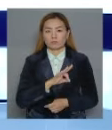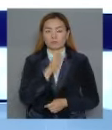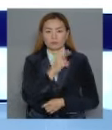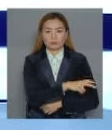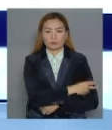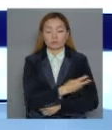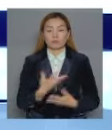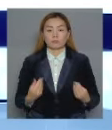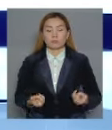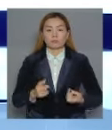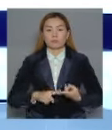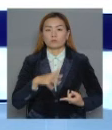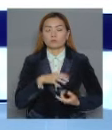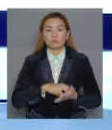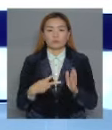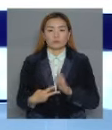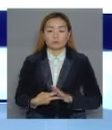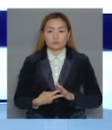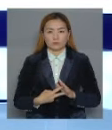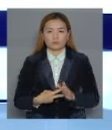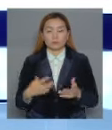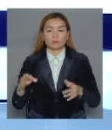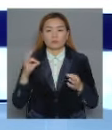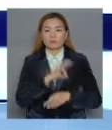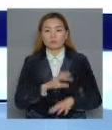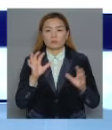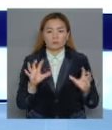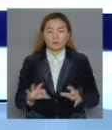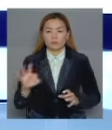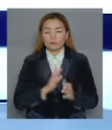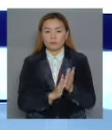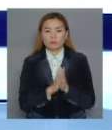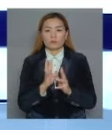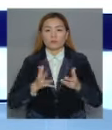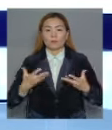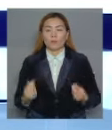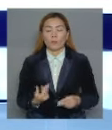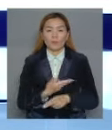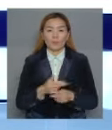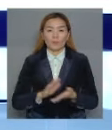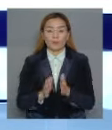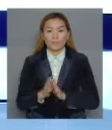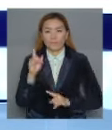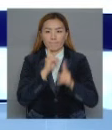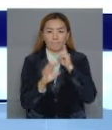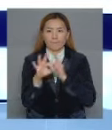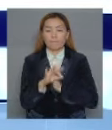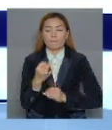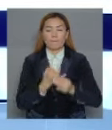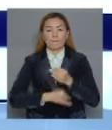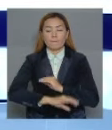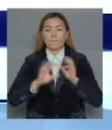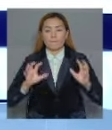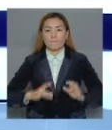в медицине в этой связи был разработан единогласно одобрен закон о растительном мире на эту тему состоялось совещание по обсуждению